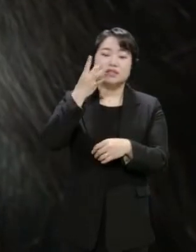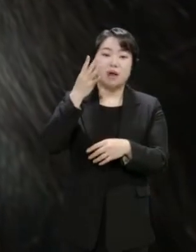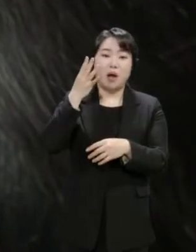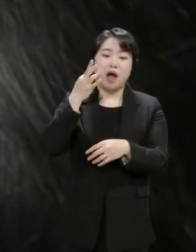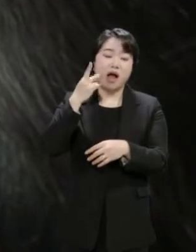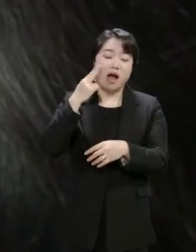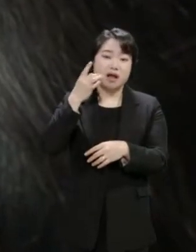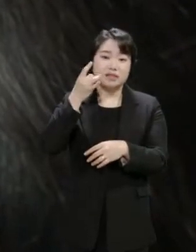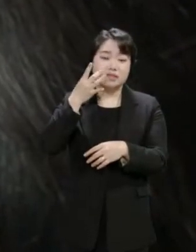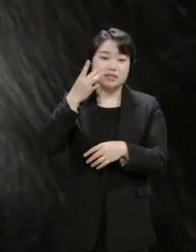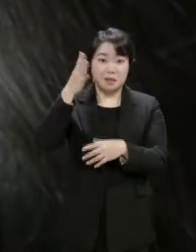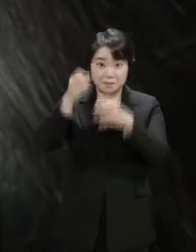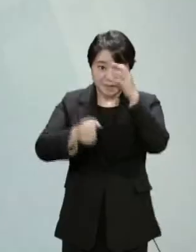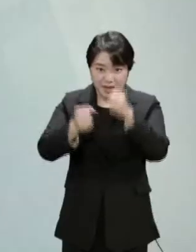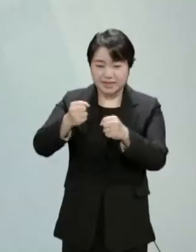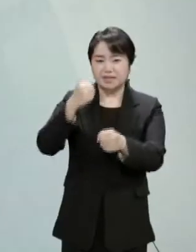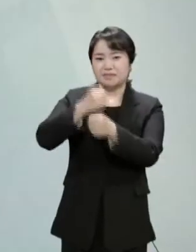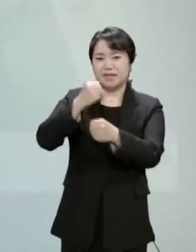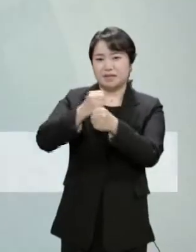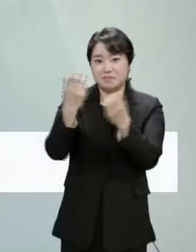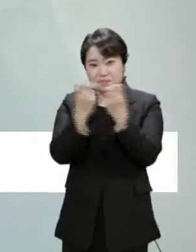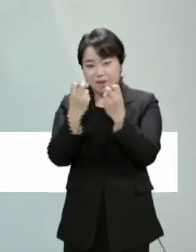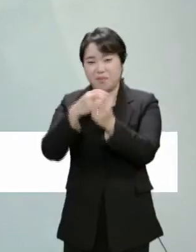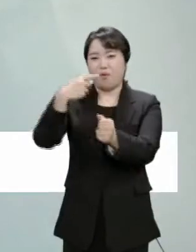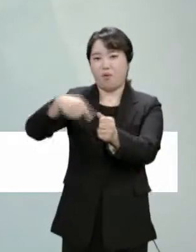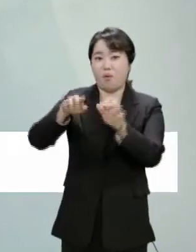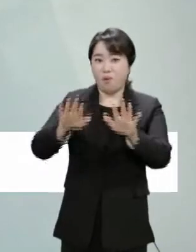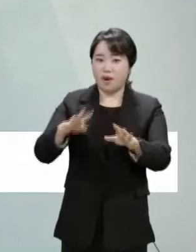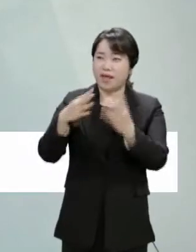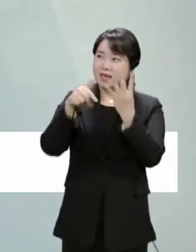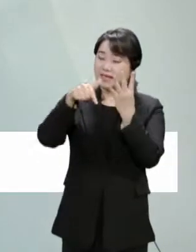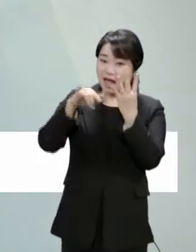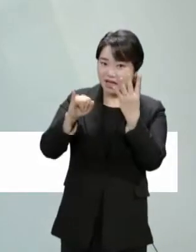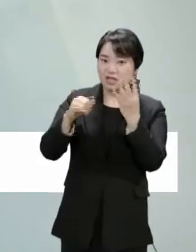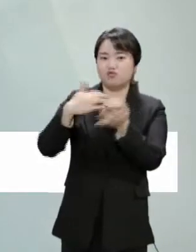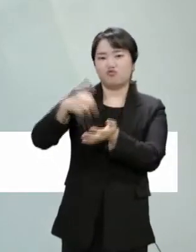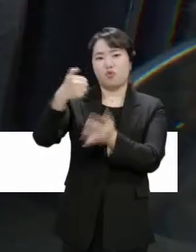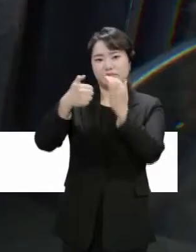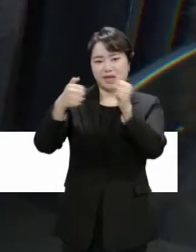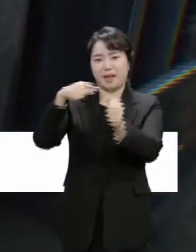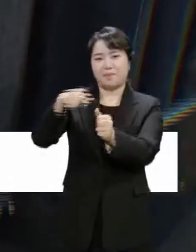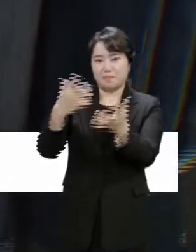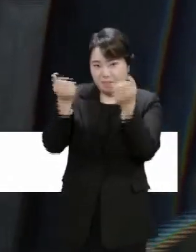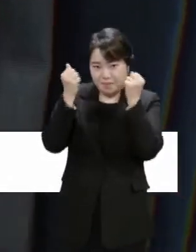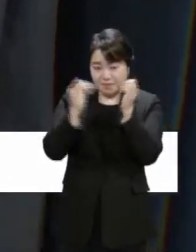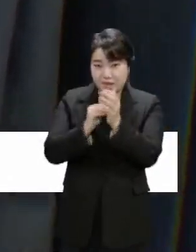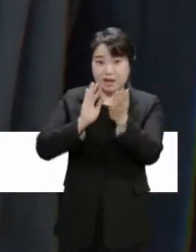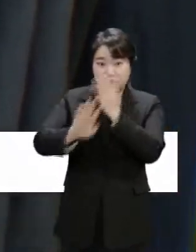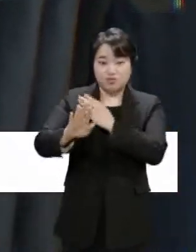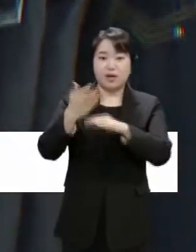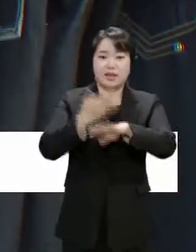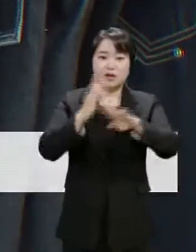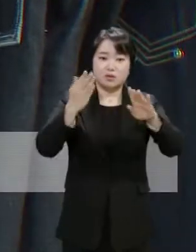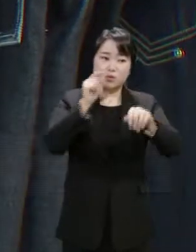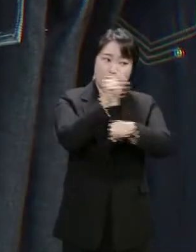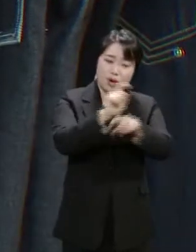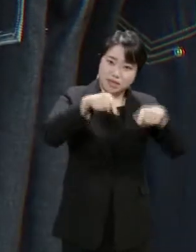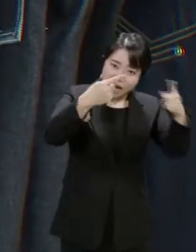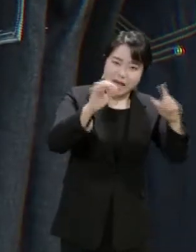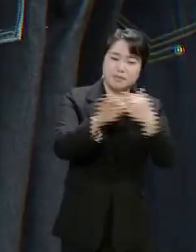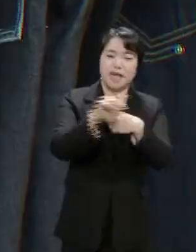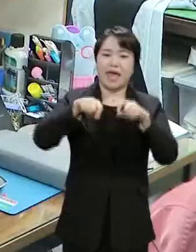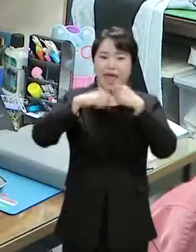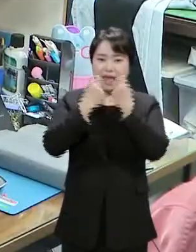곳입니다. 올해 4기째로 벌써 50여 명이 배출됐고 70% 이상이 취업하거나 자신의 회사를 차렸습니다.